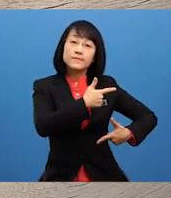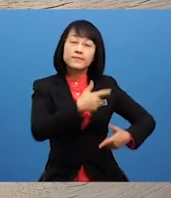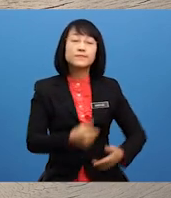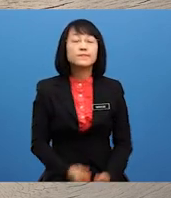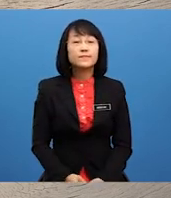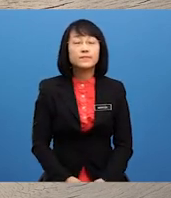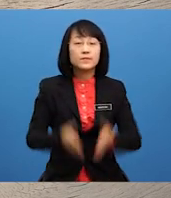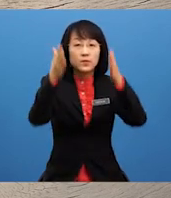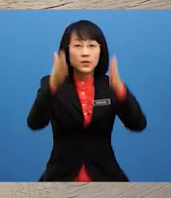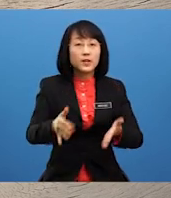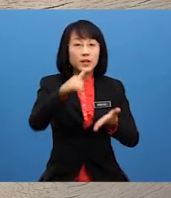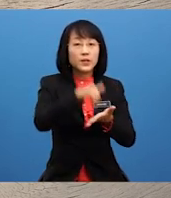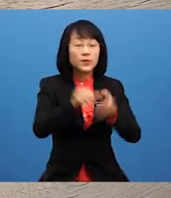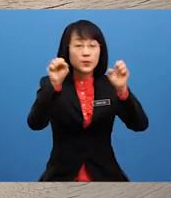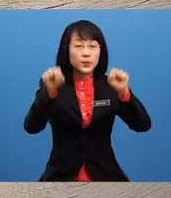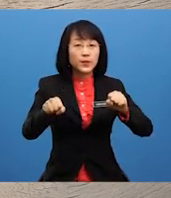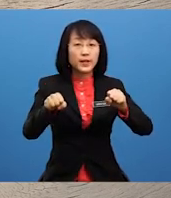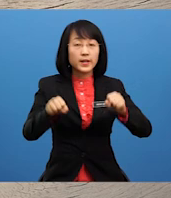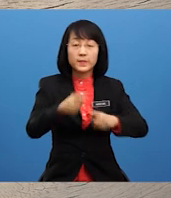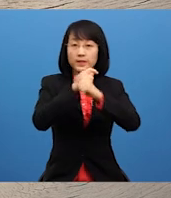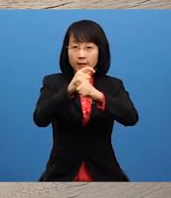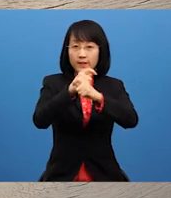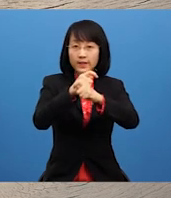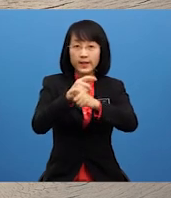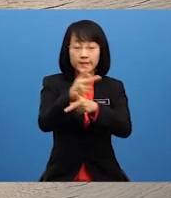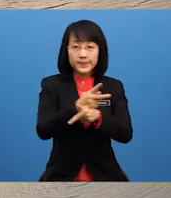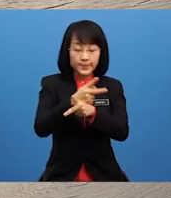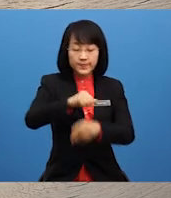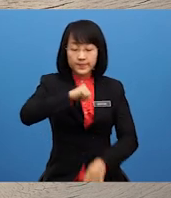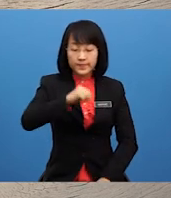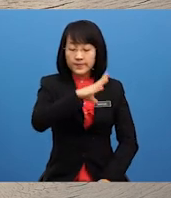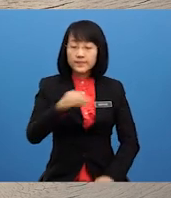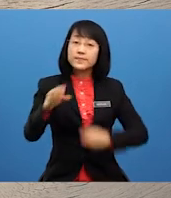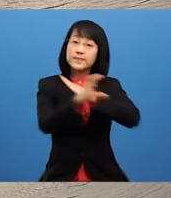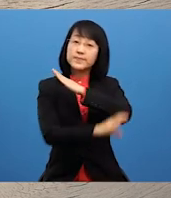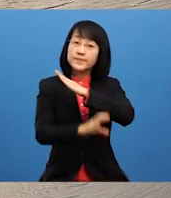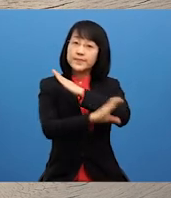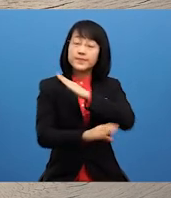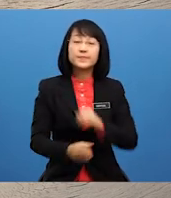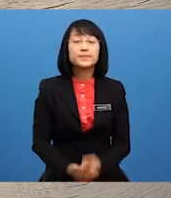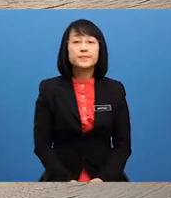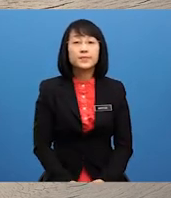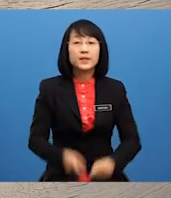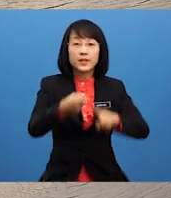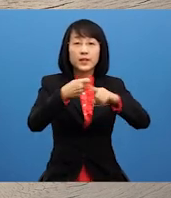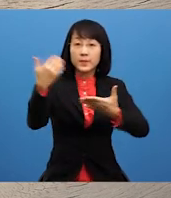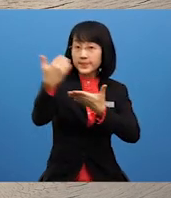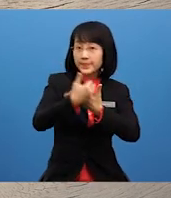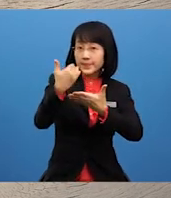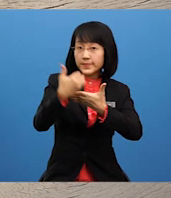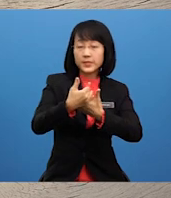kepahlawanan, seseorang itu dapat mempertahankan diri dan negaranya daripada ancaman